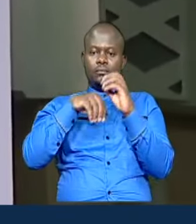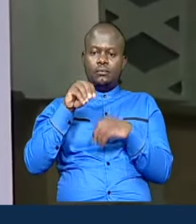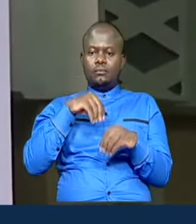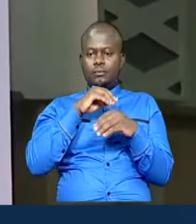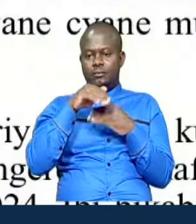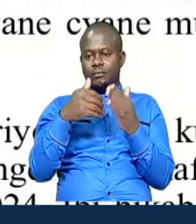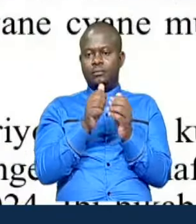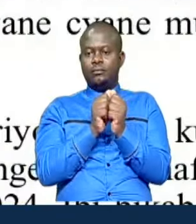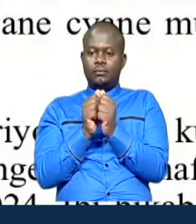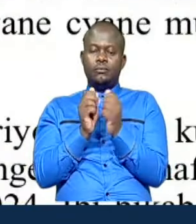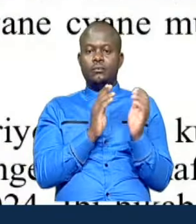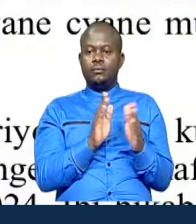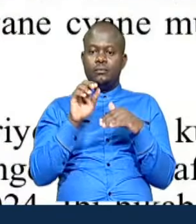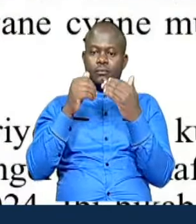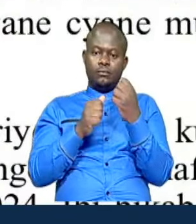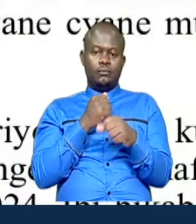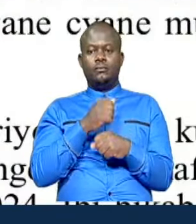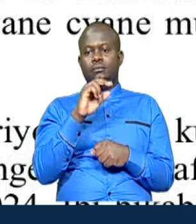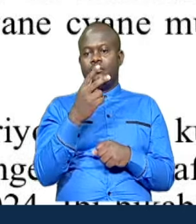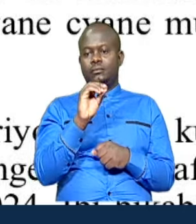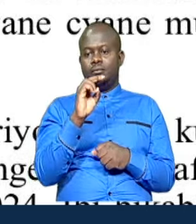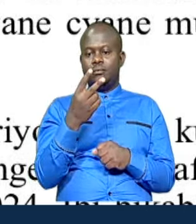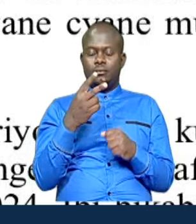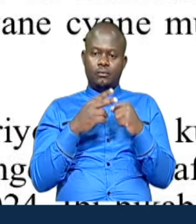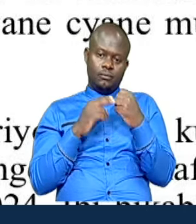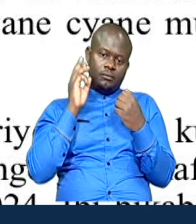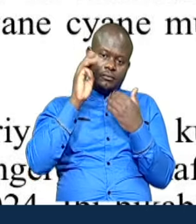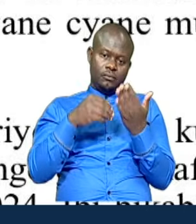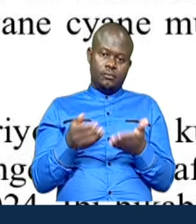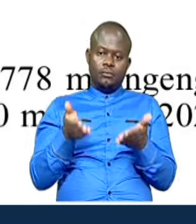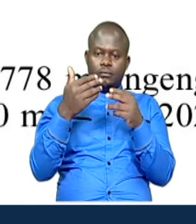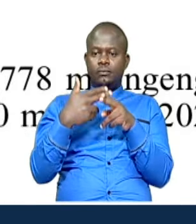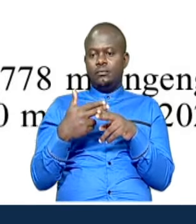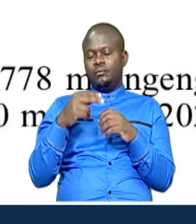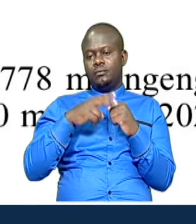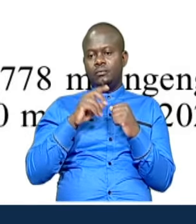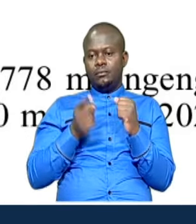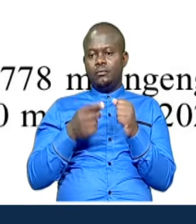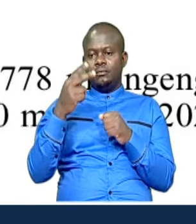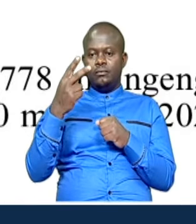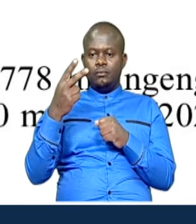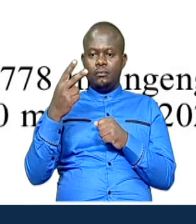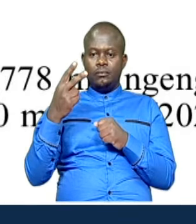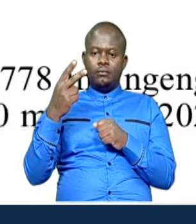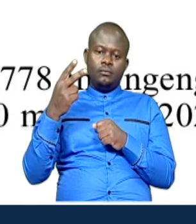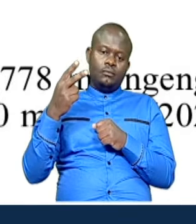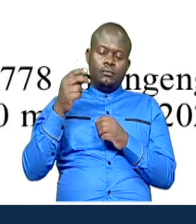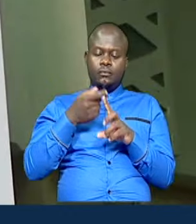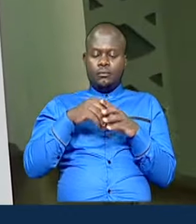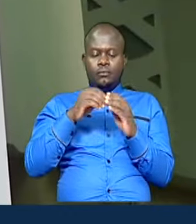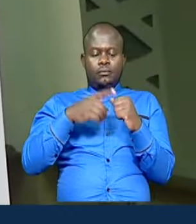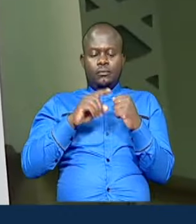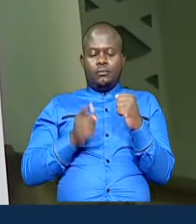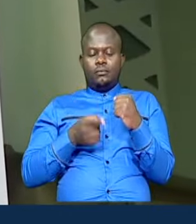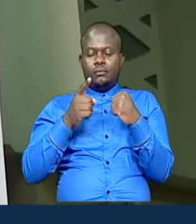mbumbe. Biteganijwe ko mu mwaka wa 2027 uzazamuka ku ijanisha rya 7.2 uvuye kuri